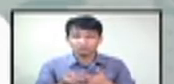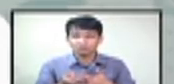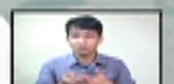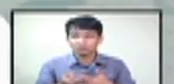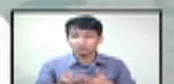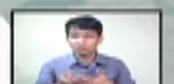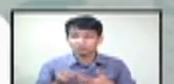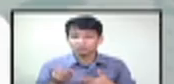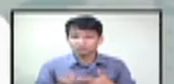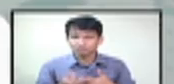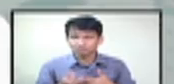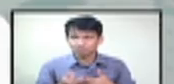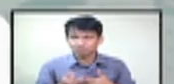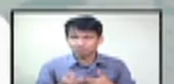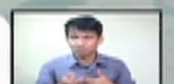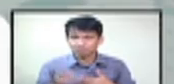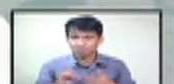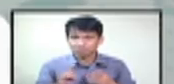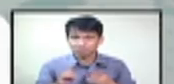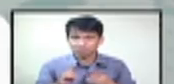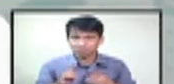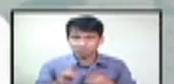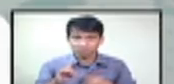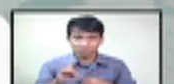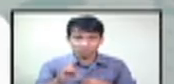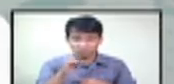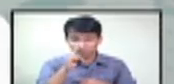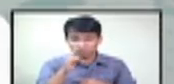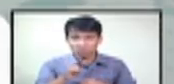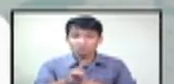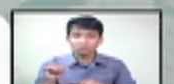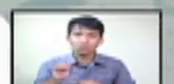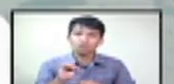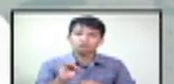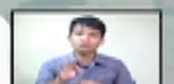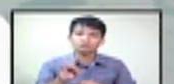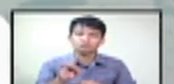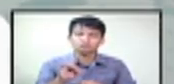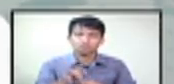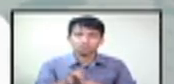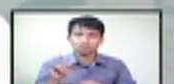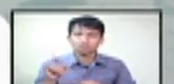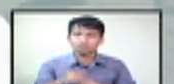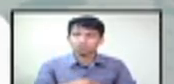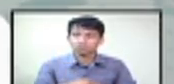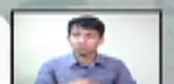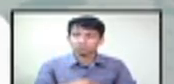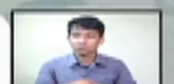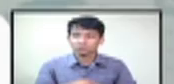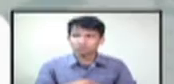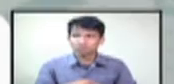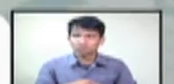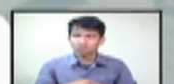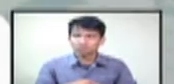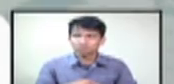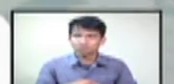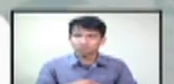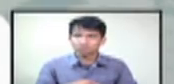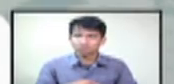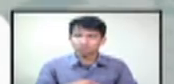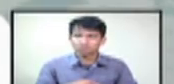ba ay domestic workers ba sila, sir? Domestic workers po. Yes, sir. Okay. Sila ba ay umalis